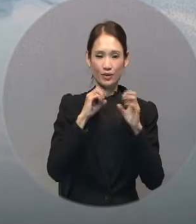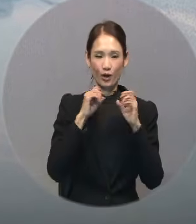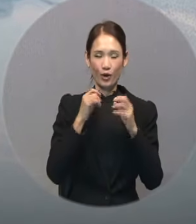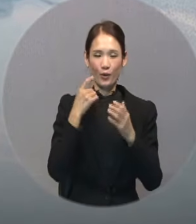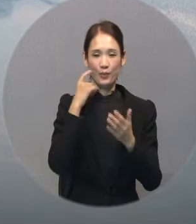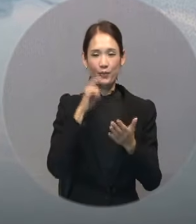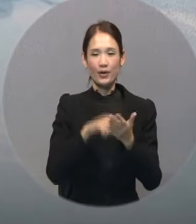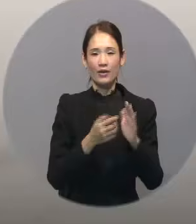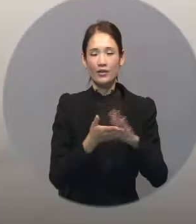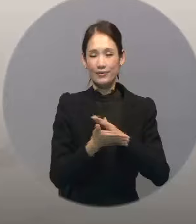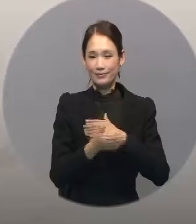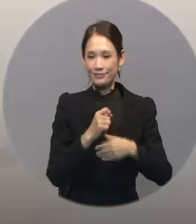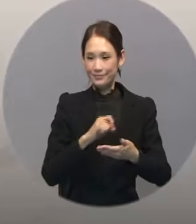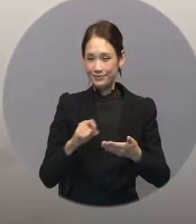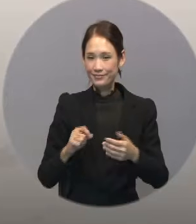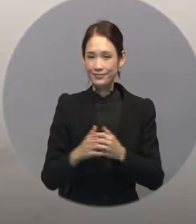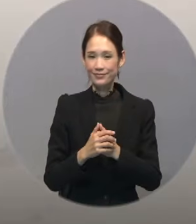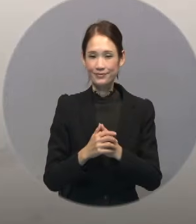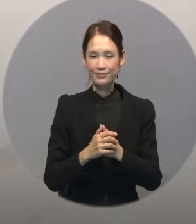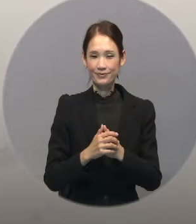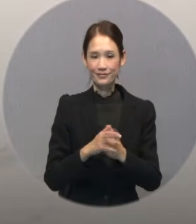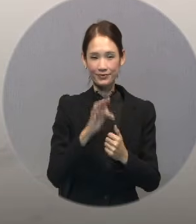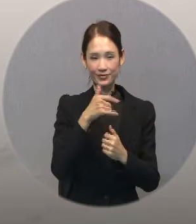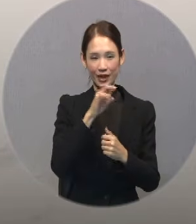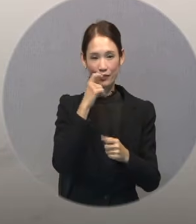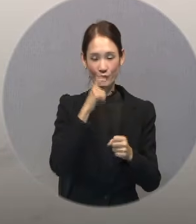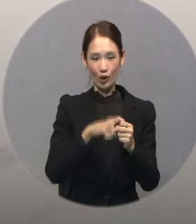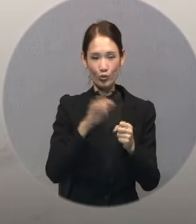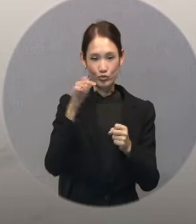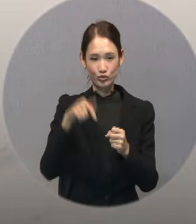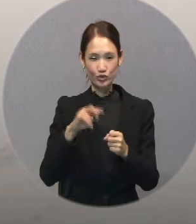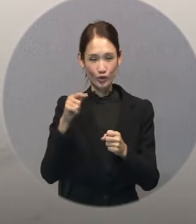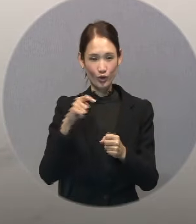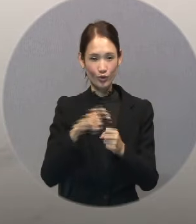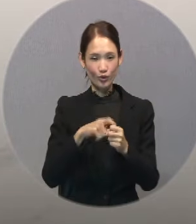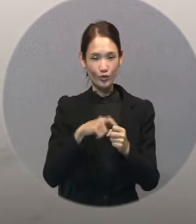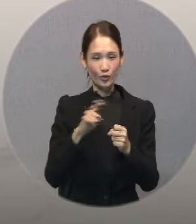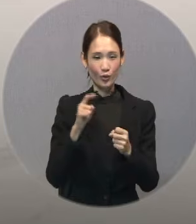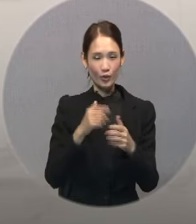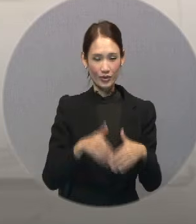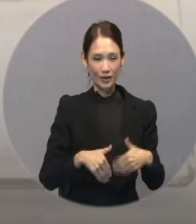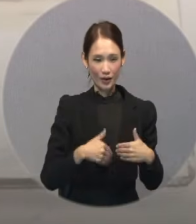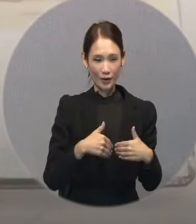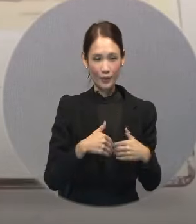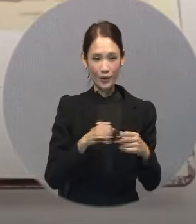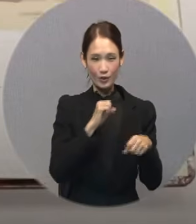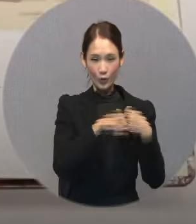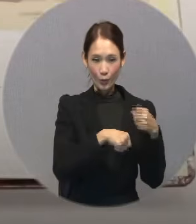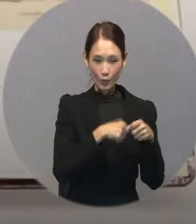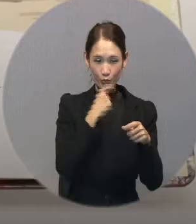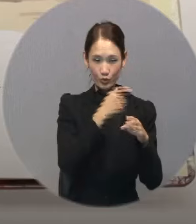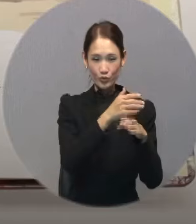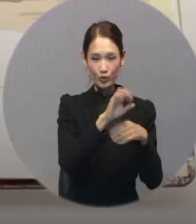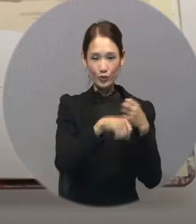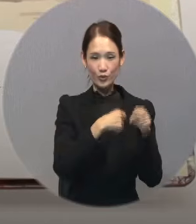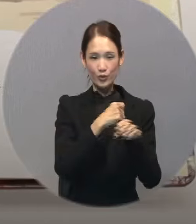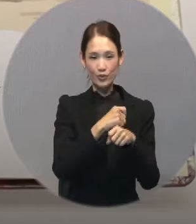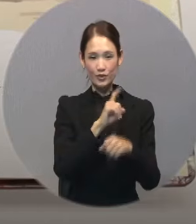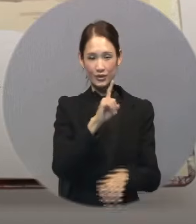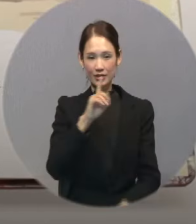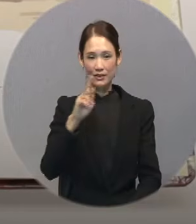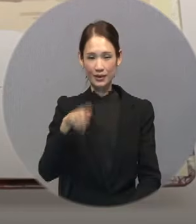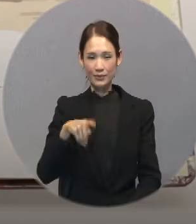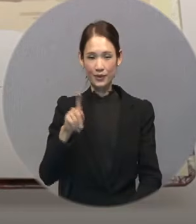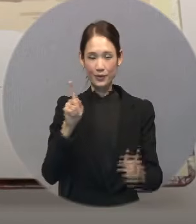발간한 책입니다. 남떡북떡 쑥떡쑥떡이라는 그림책이 있는데요. 남한에 있는 동물과 북한에 있는 동물이 DMZ에서